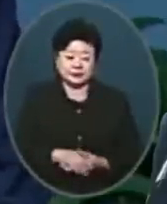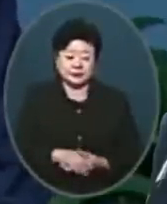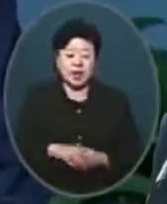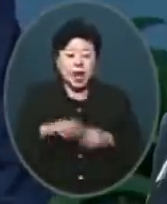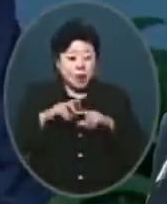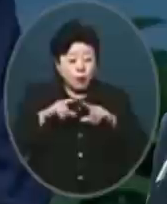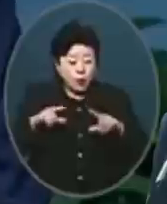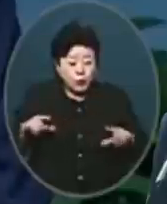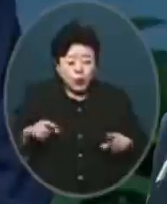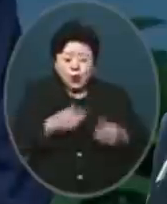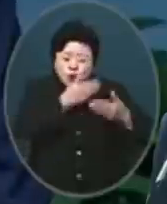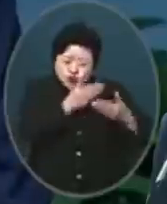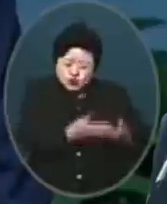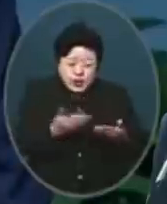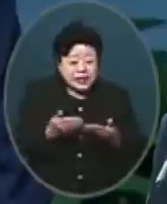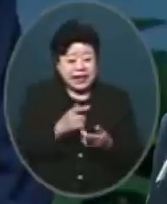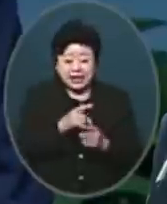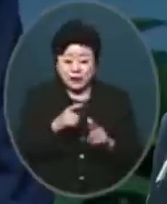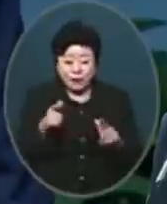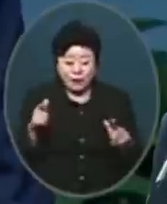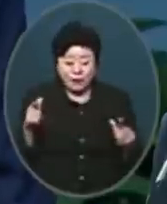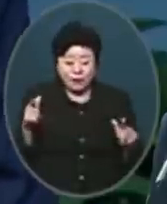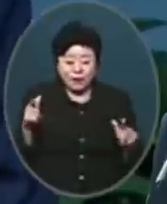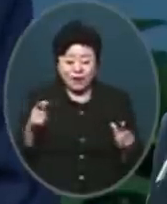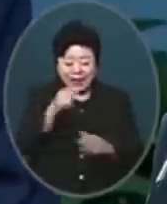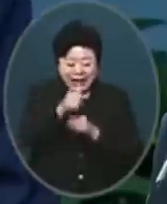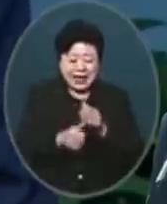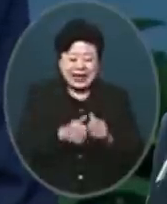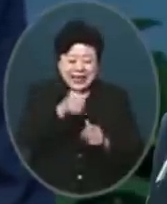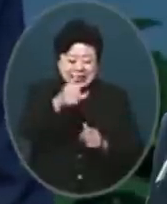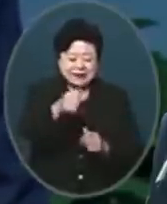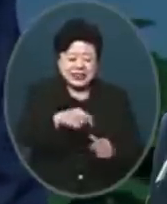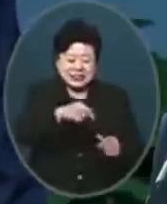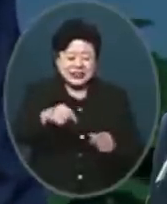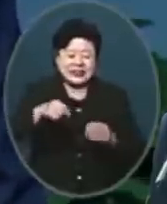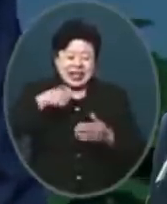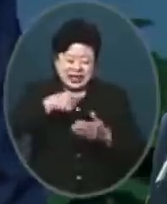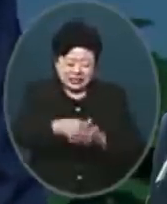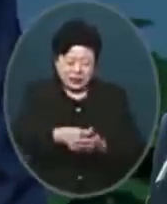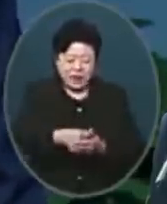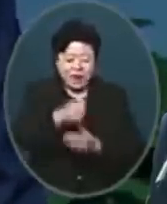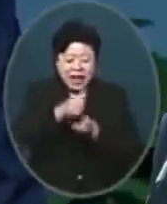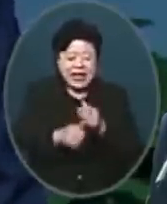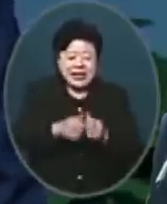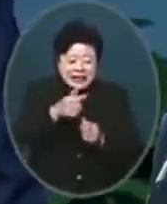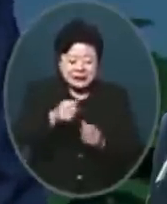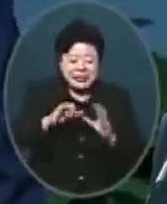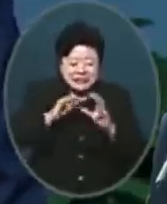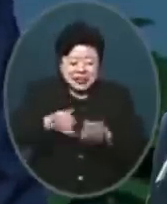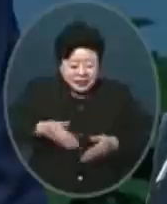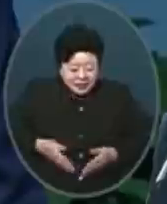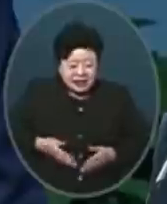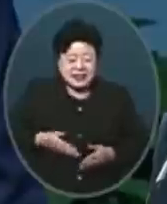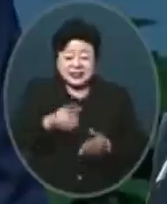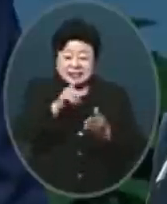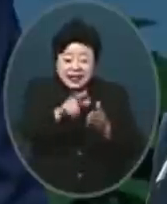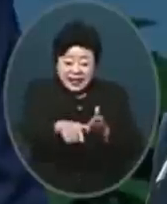보통 중대한 일이 아닌 것입니다. 하나님이 선택하시고 하나님이 이 세상에 태어났을